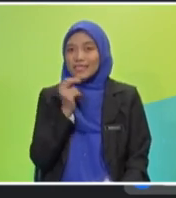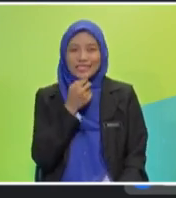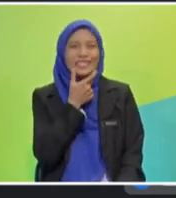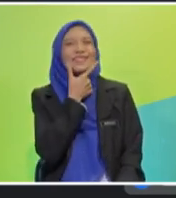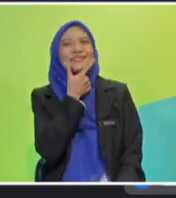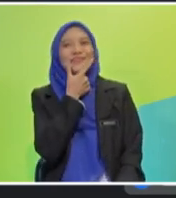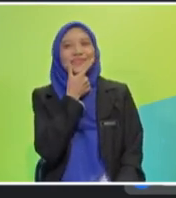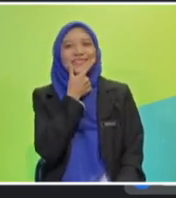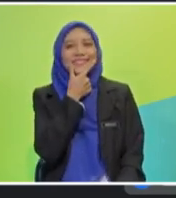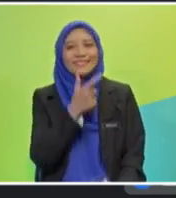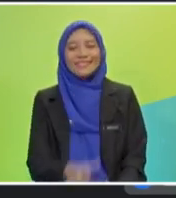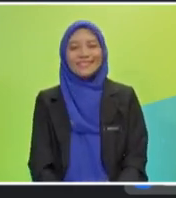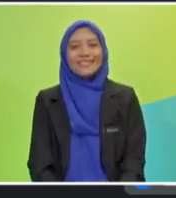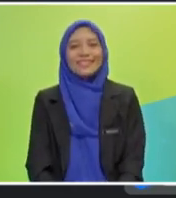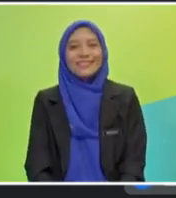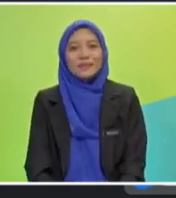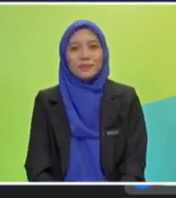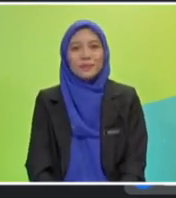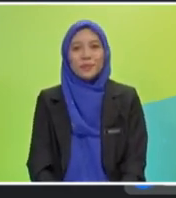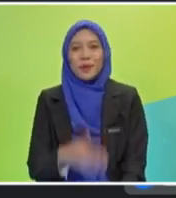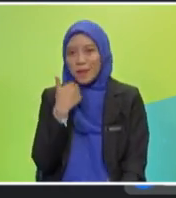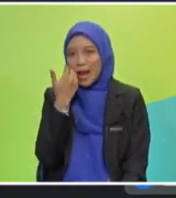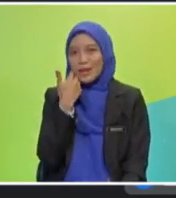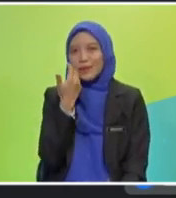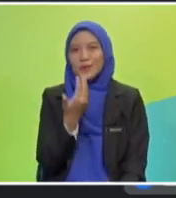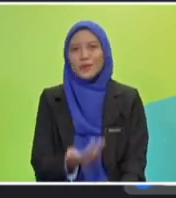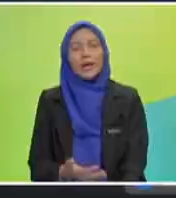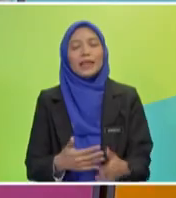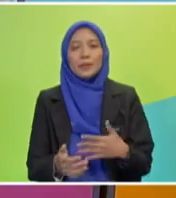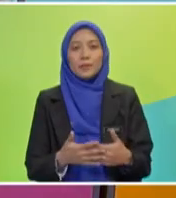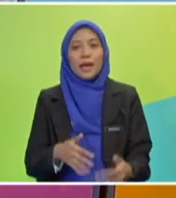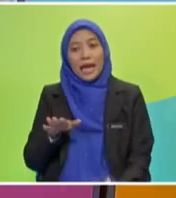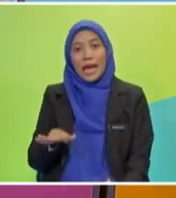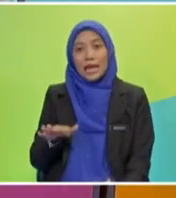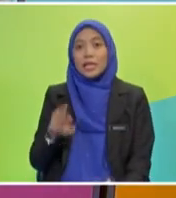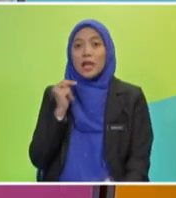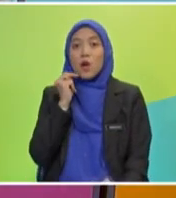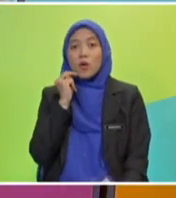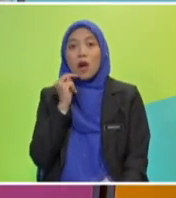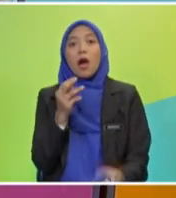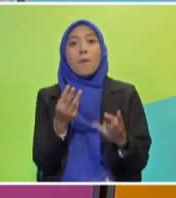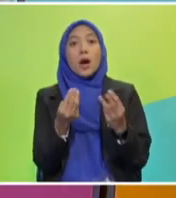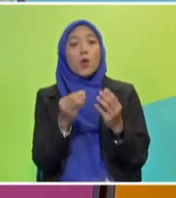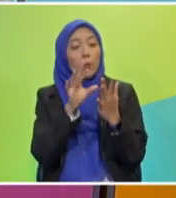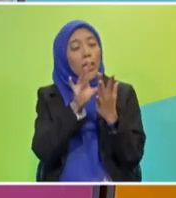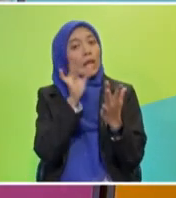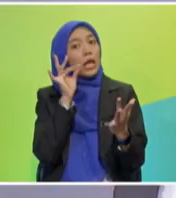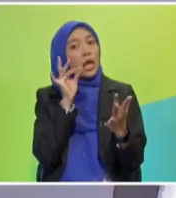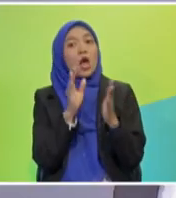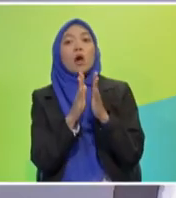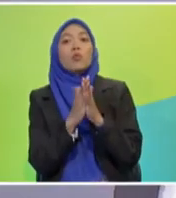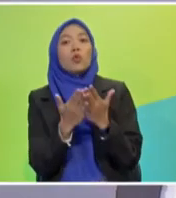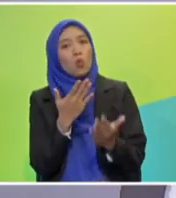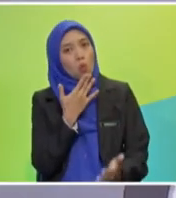adik Naura. Alah, malu tu. Baiklah, adik Naura. Naura mahu buku berwarna apa ya? Kakak Amira